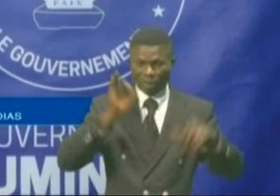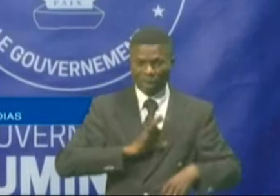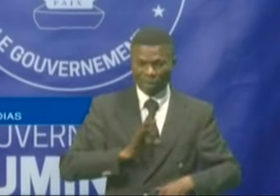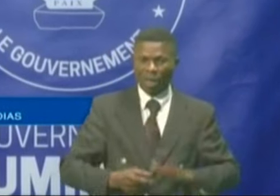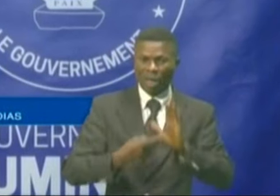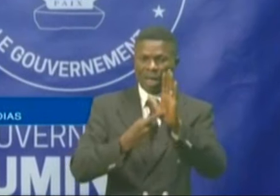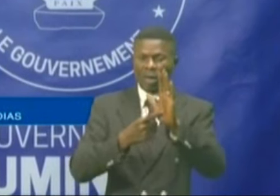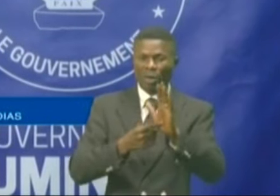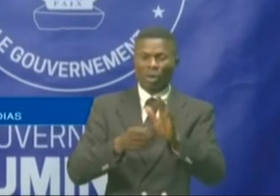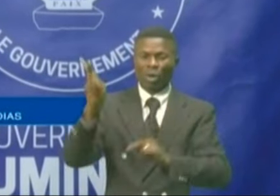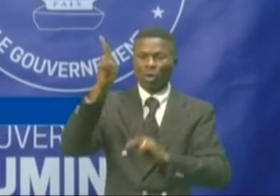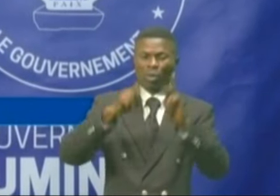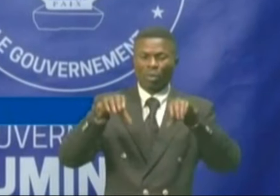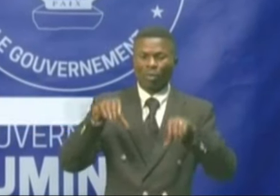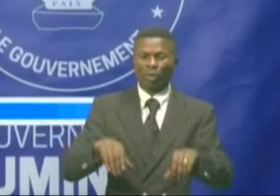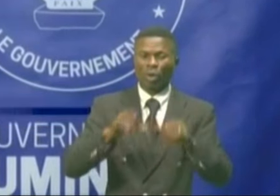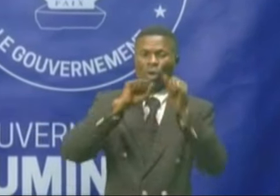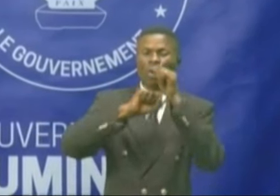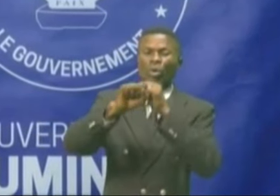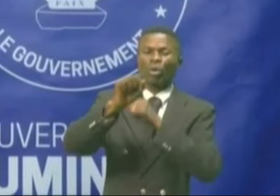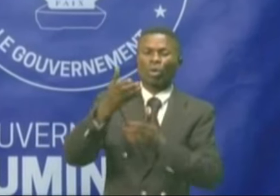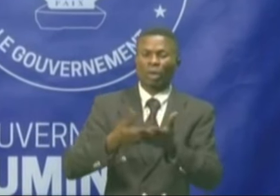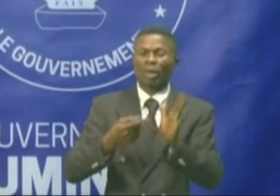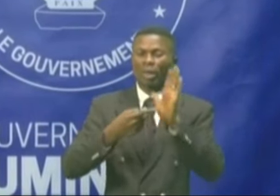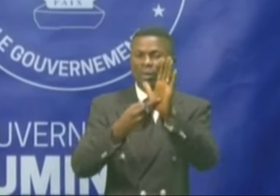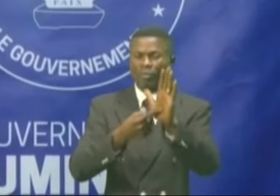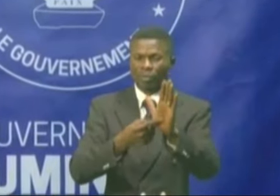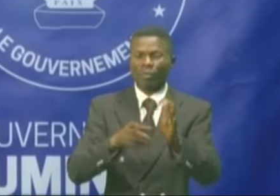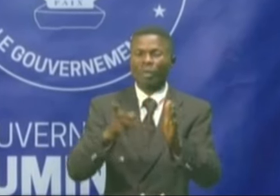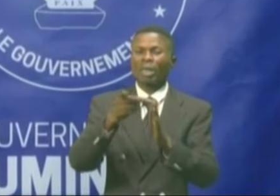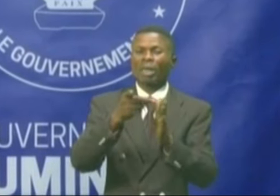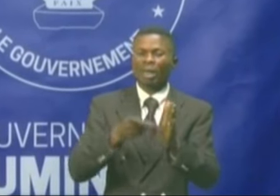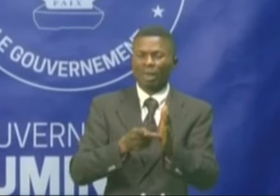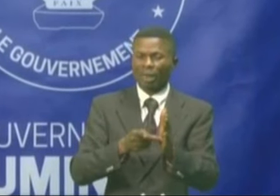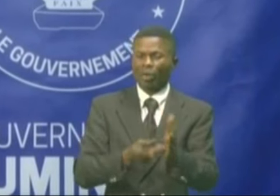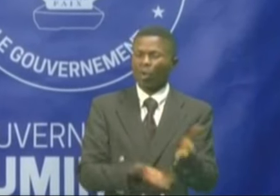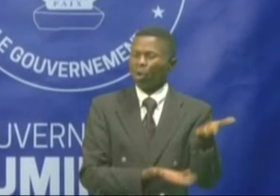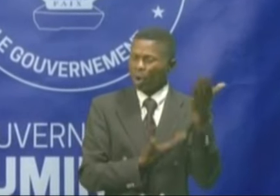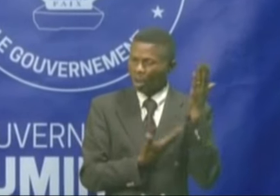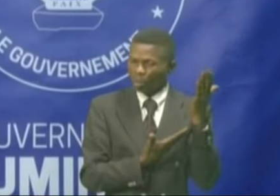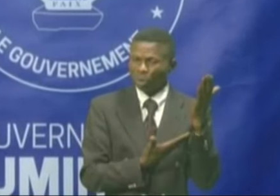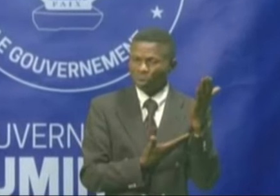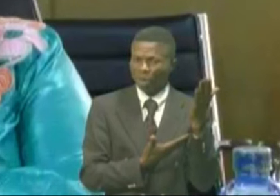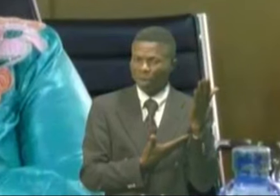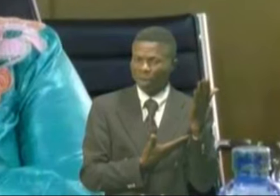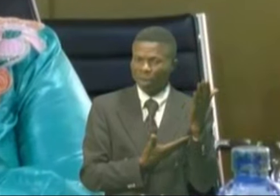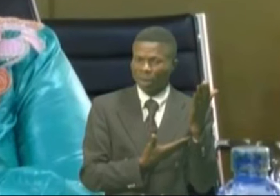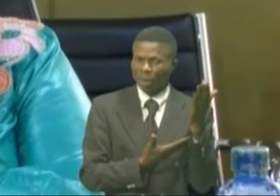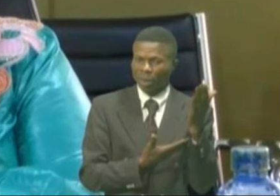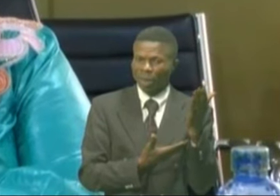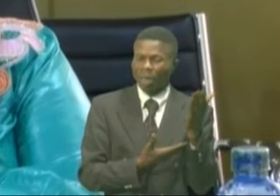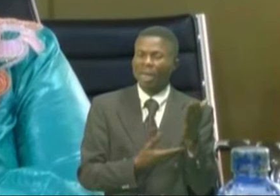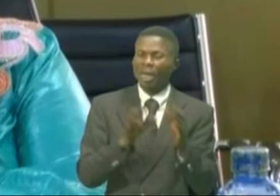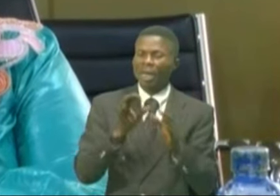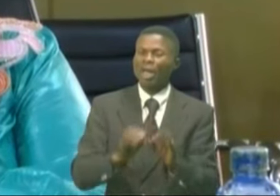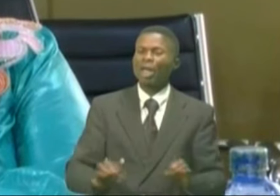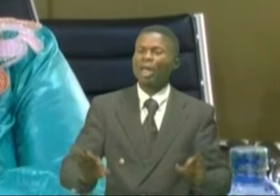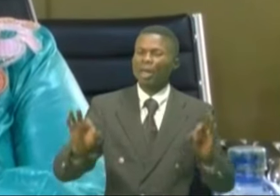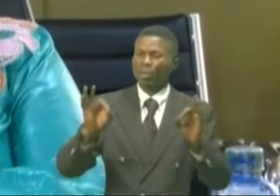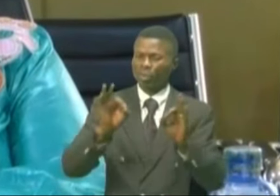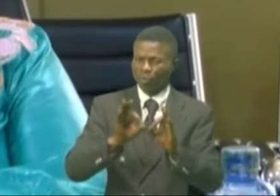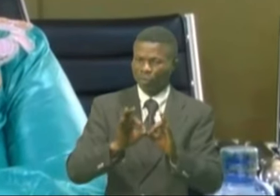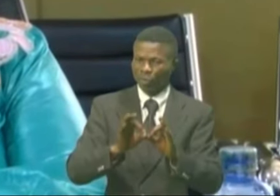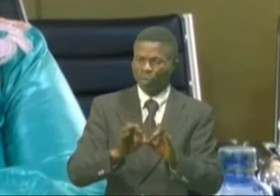présenté au peuple congolais durant sa campagne. Elle a présenté les principes directeurs qui ont pour point central justement comment nous